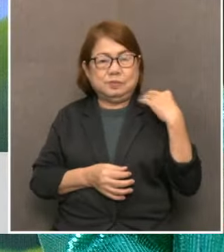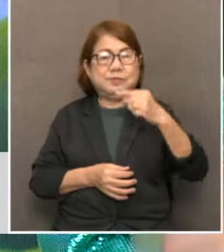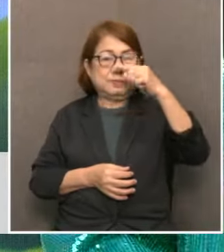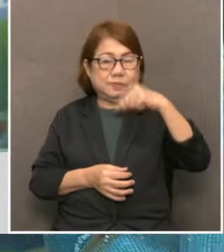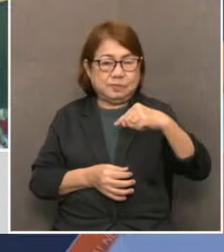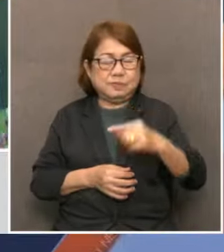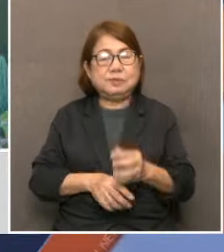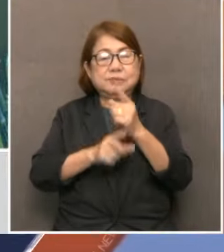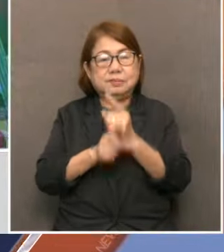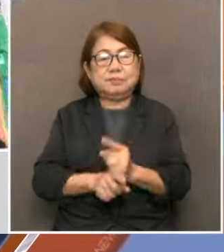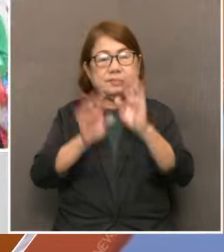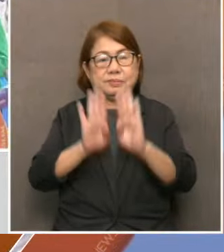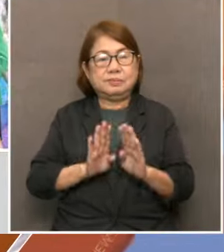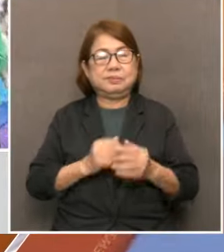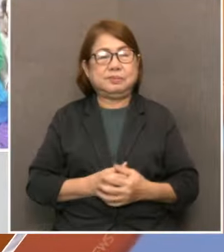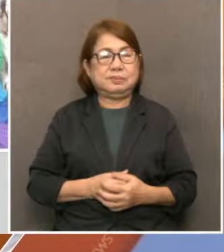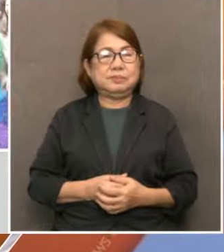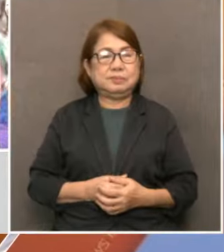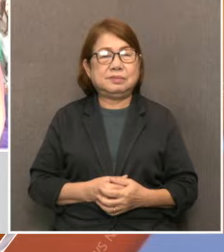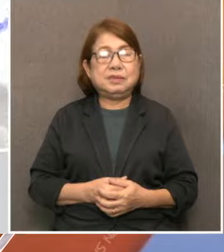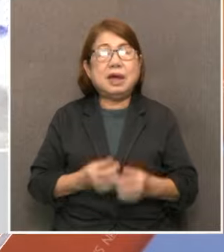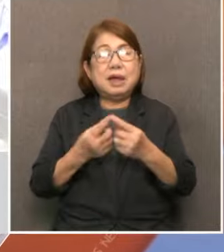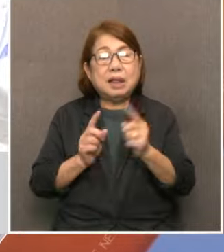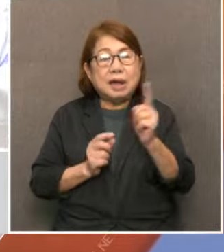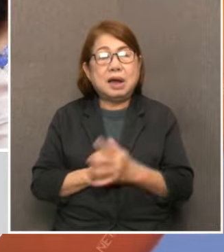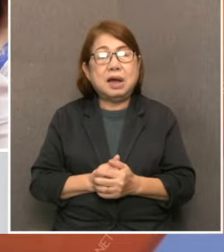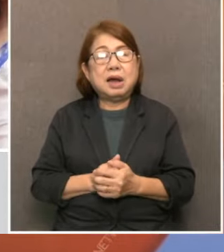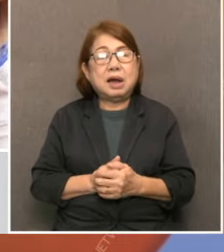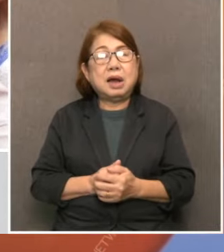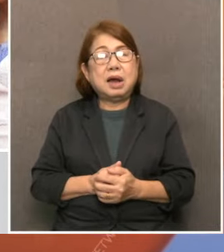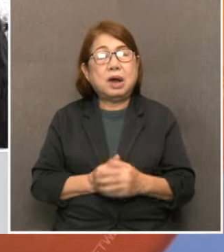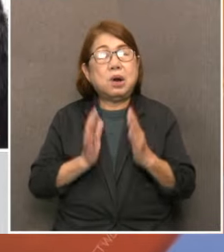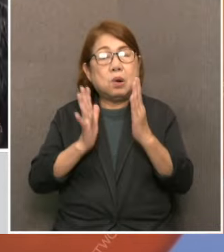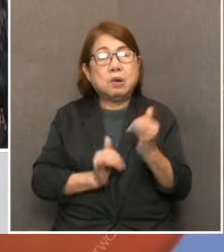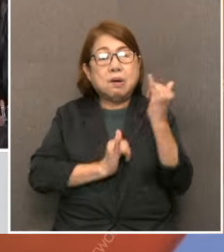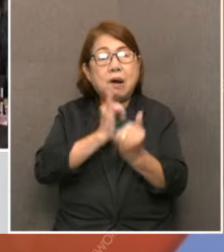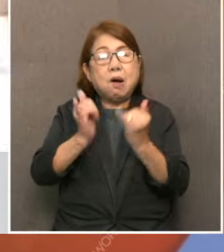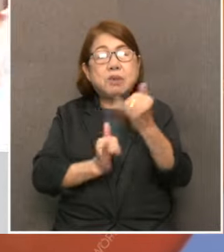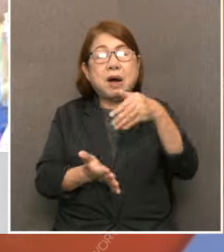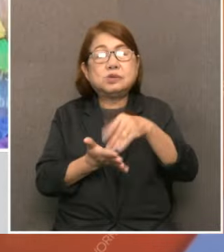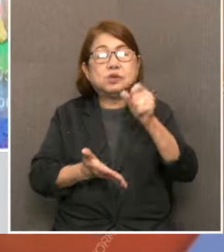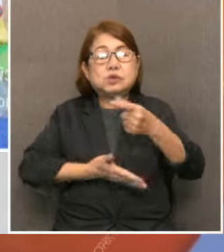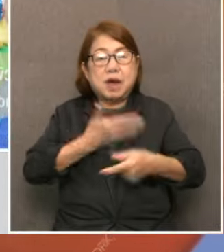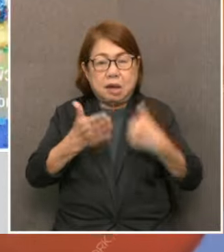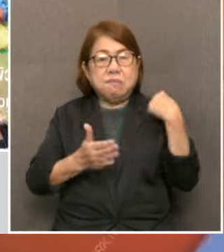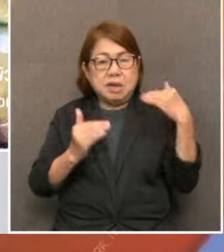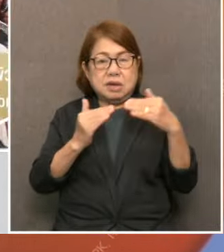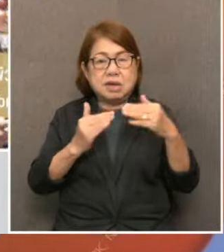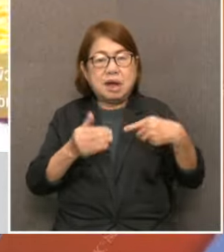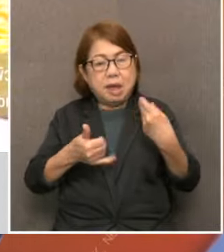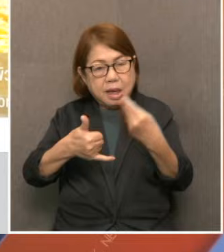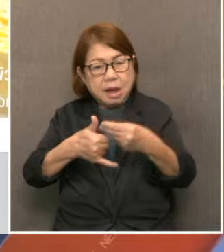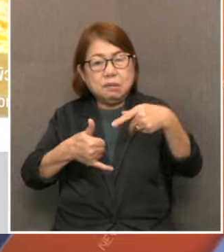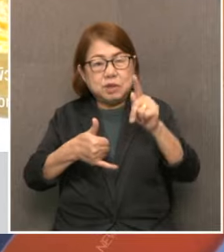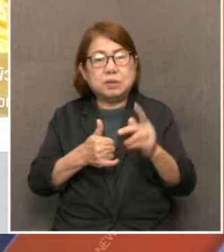Conceptของ diversityเช่นเดียวกันค่ะแต่ลูกค้าที่มาศูนย์การค้าเราค่ะก็จะมีสิทธิสิทธิประโยชน์ด้วยนะคะจากการใช้